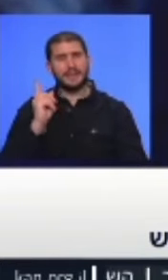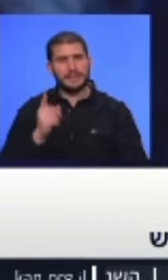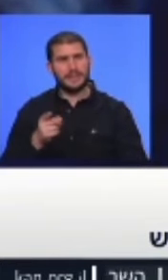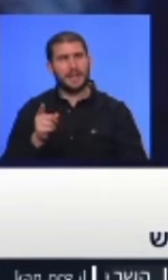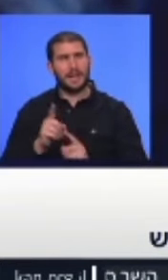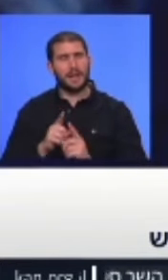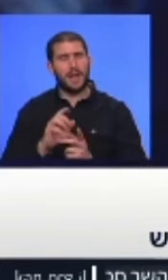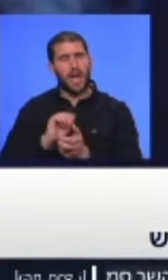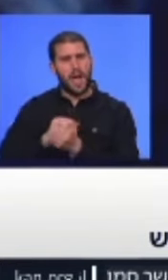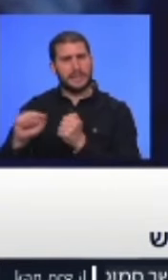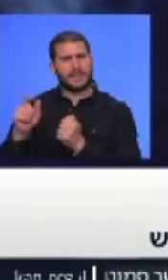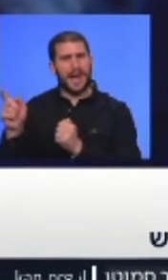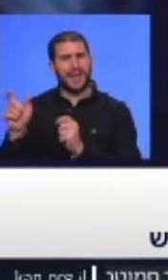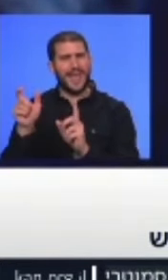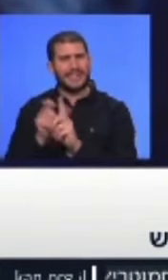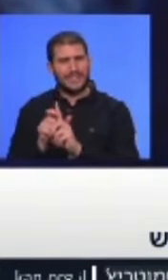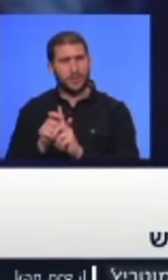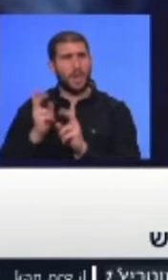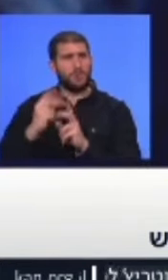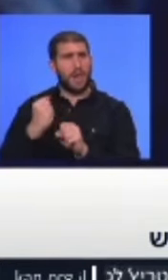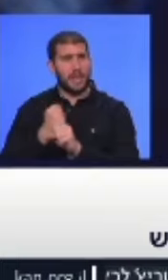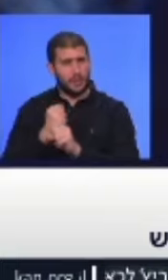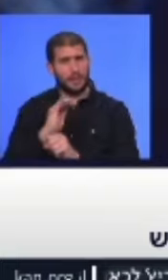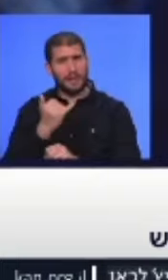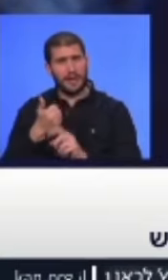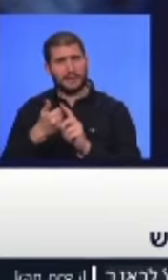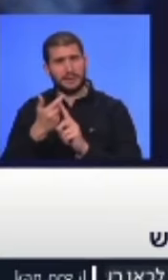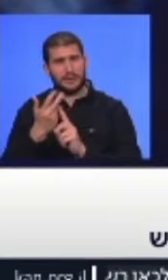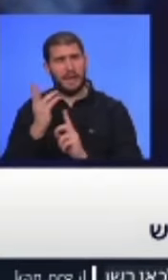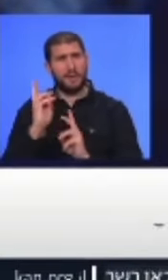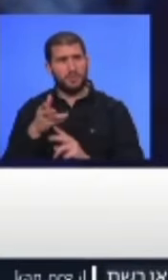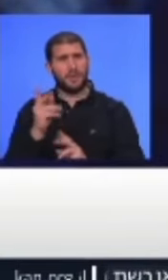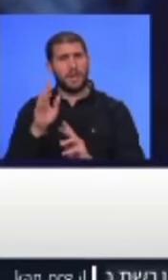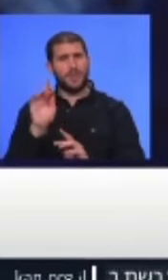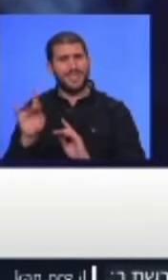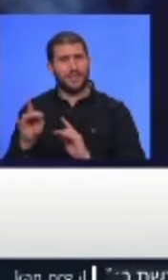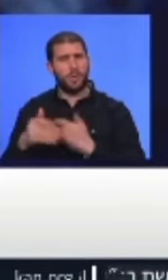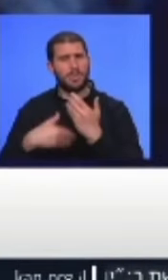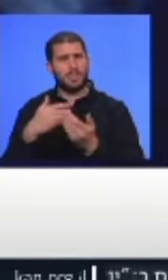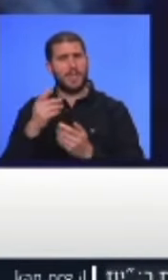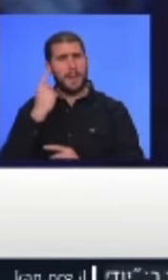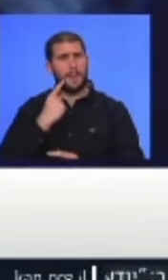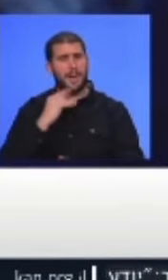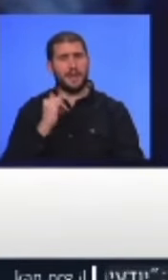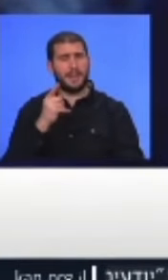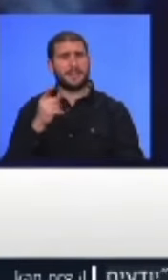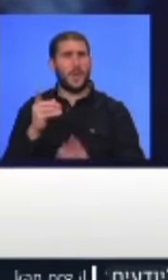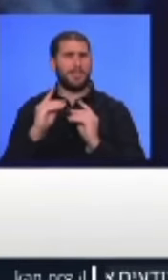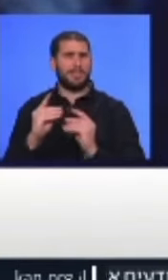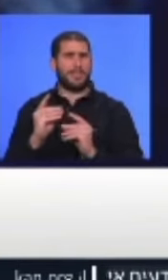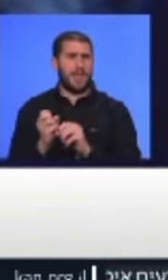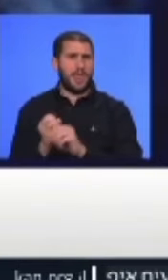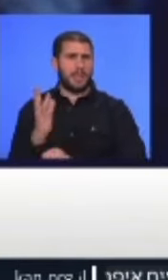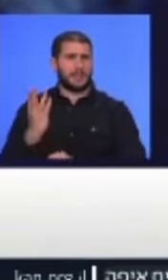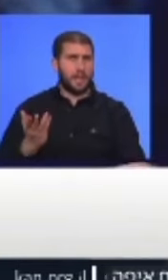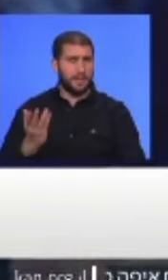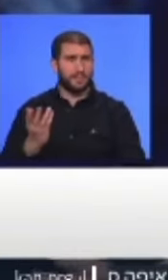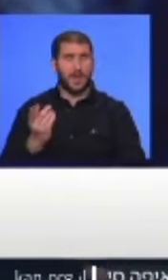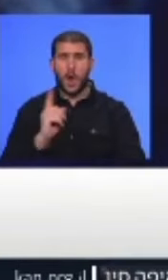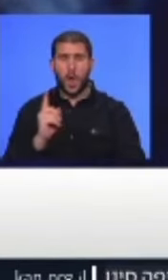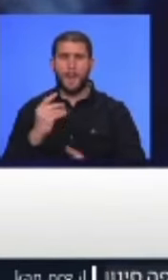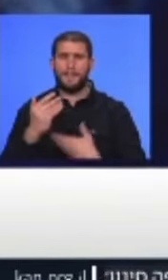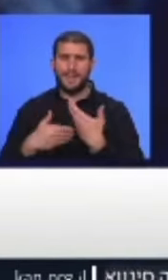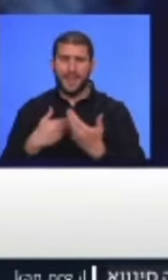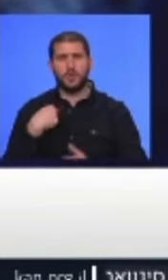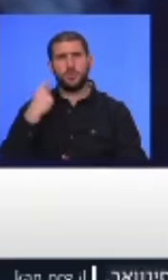החסינות שלו, יהיה אפשר לעשות את זה, יהיה אפשר להביא אותו, יש נגדו הליך פלילי שמתנהל, וזאת הדרך לסלק אותו, לא בהליך שאנחנו